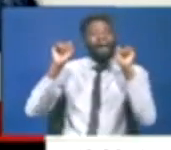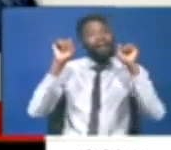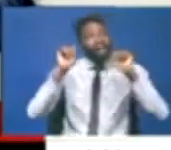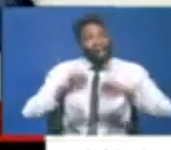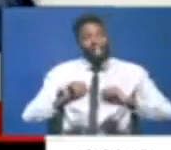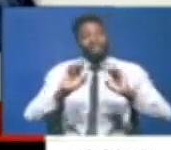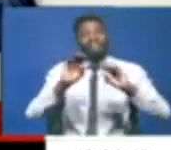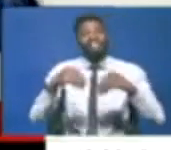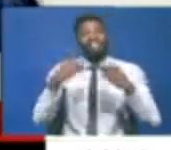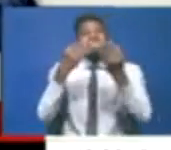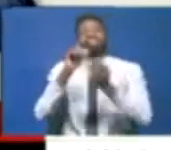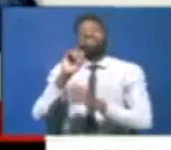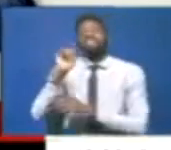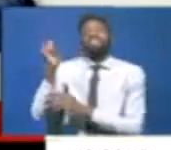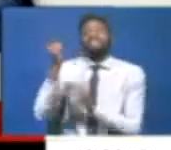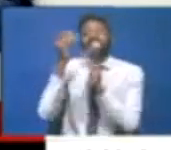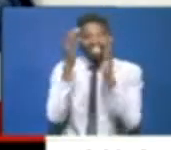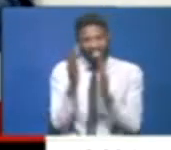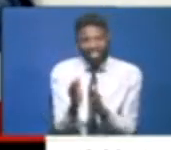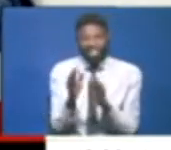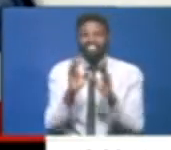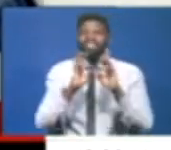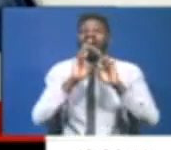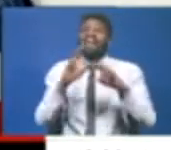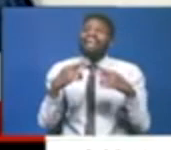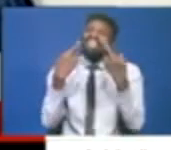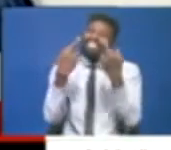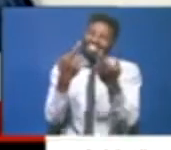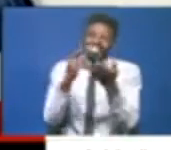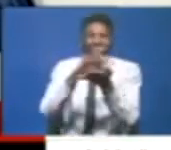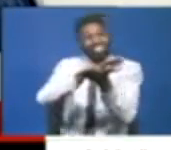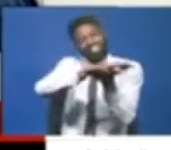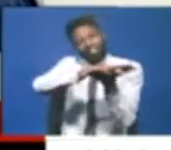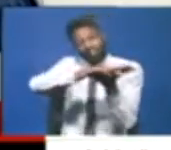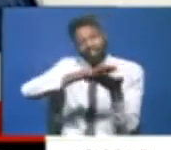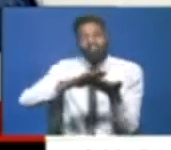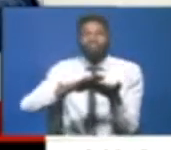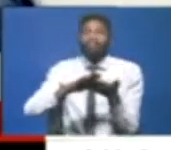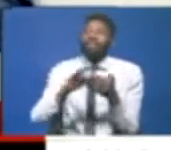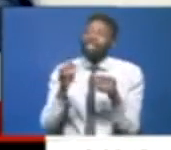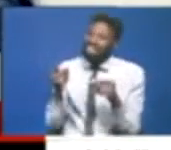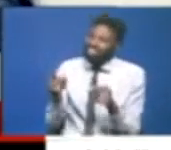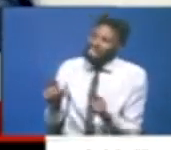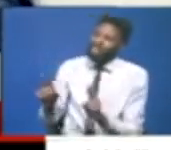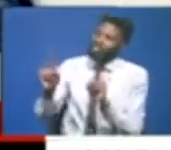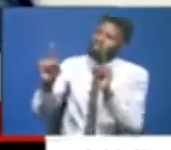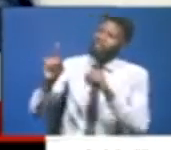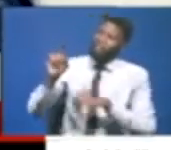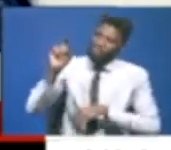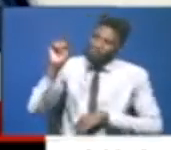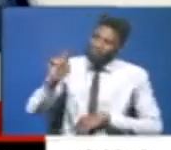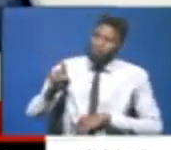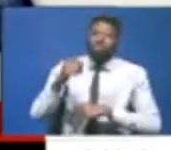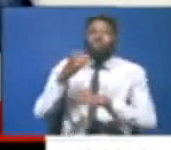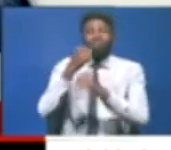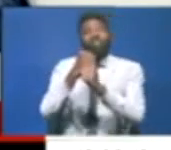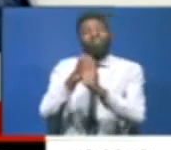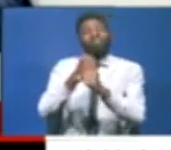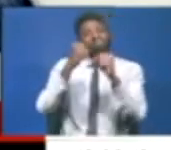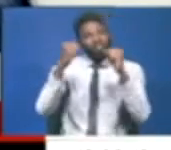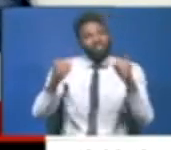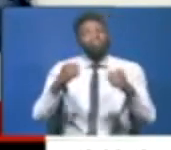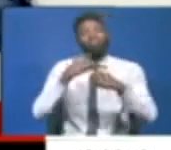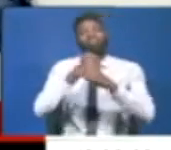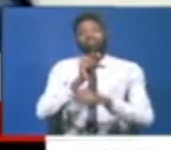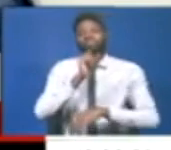matokeo ya kura yasiyo na dosari yoyote kuweza kukaza kamba kuona kwamba shughuli hiyo